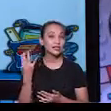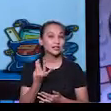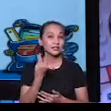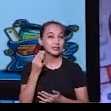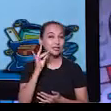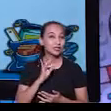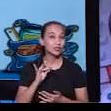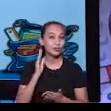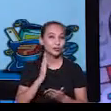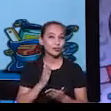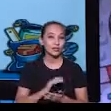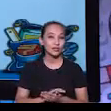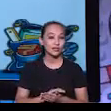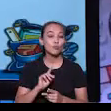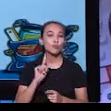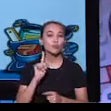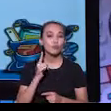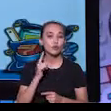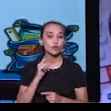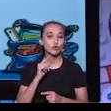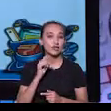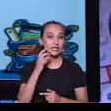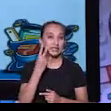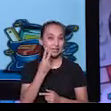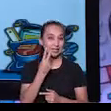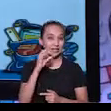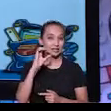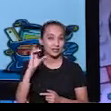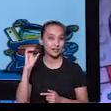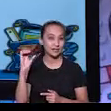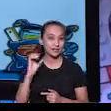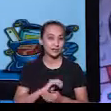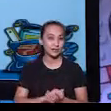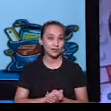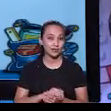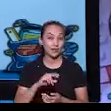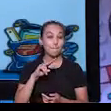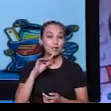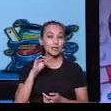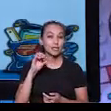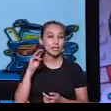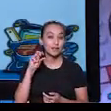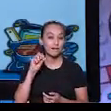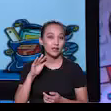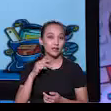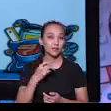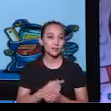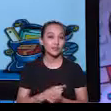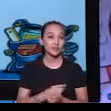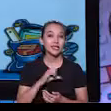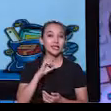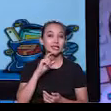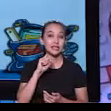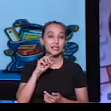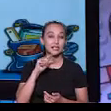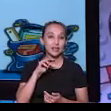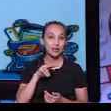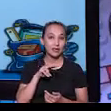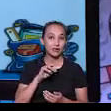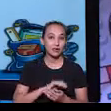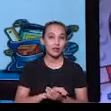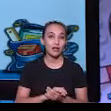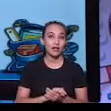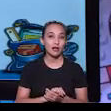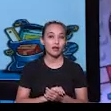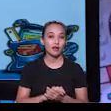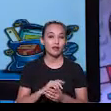интересную историю. Посмотрите, почему здесь две «с». «Раз» – это для приставки, и здесь у нас «сказал слово».